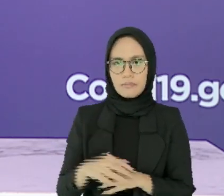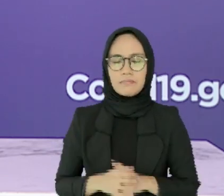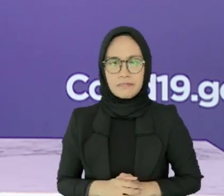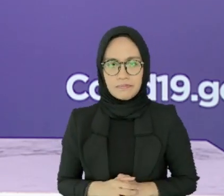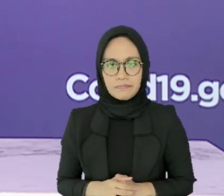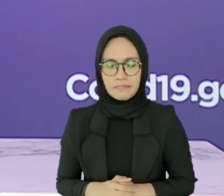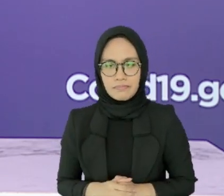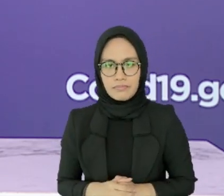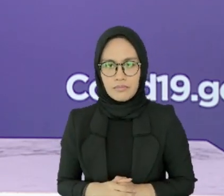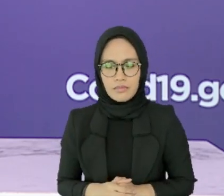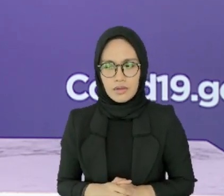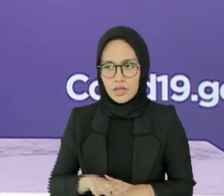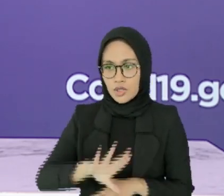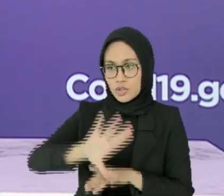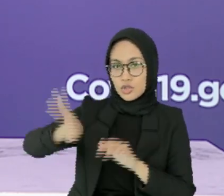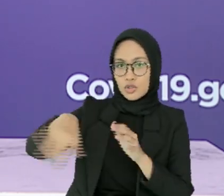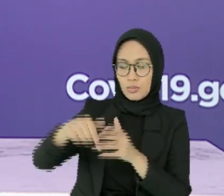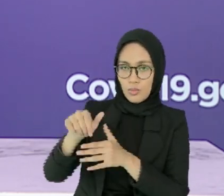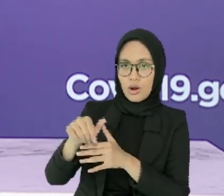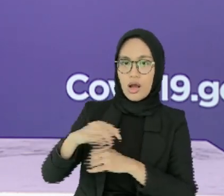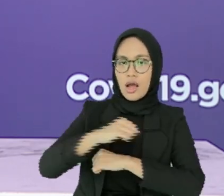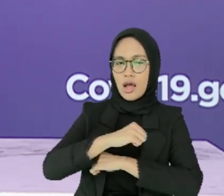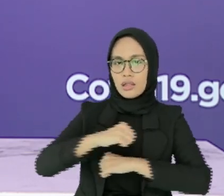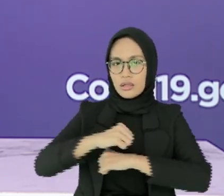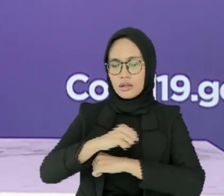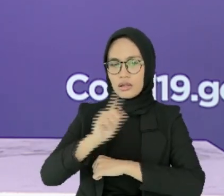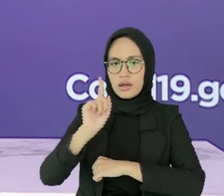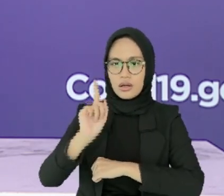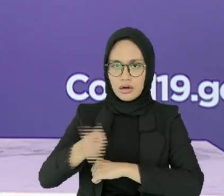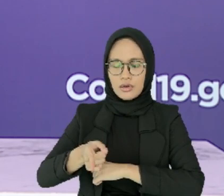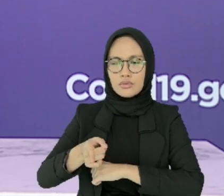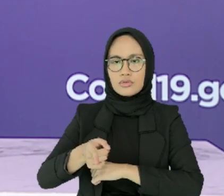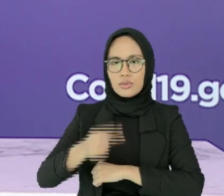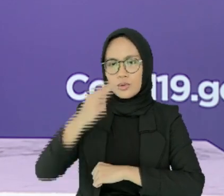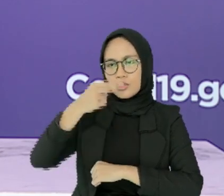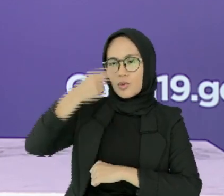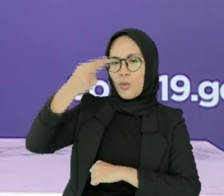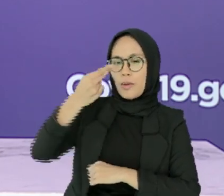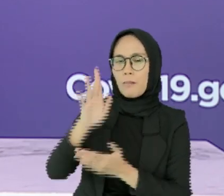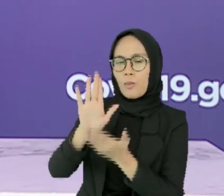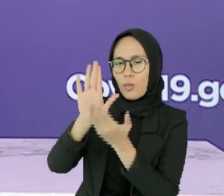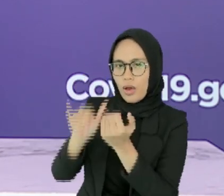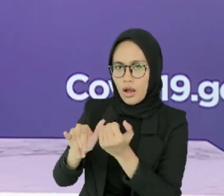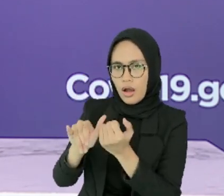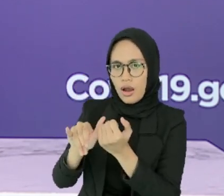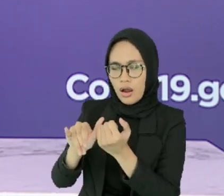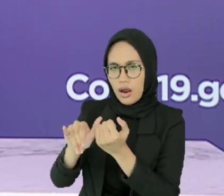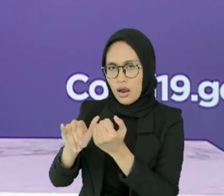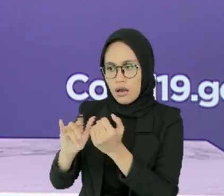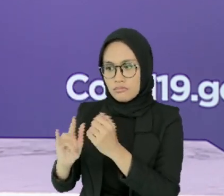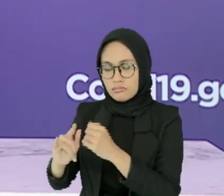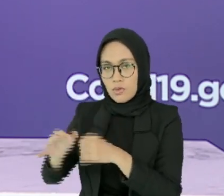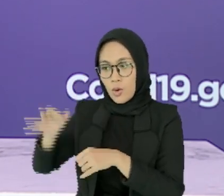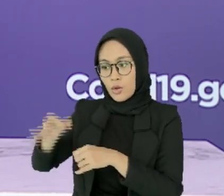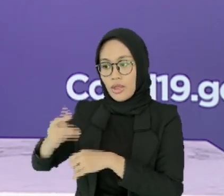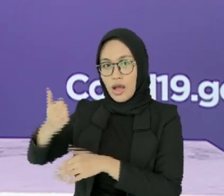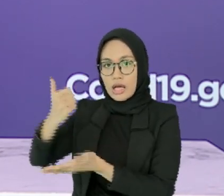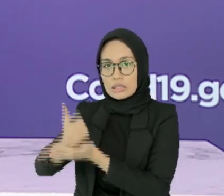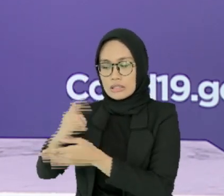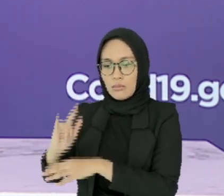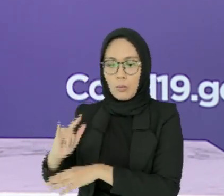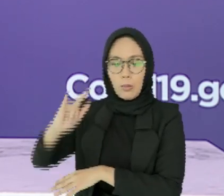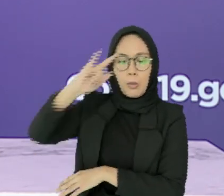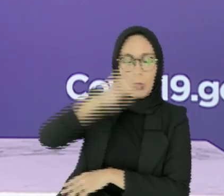melakukan tes sebelum perjalanan tetap wajib melakukan tes ulang dua kali saat tiba di daerah asal yang